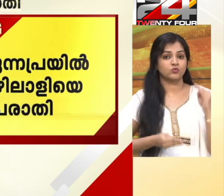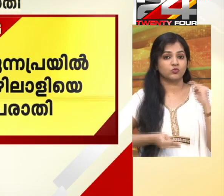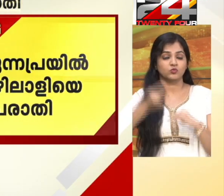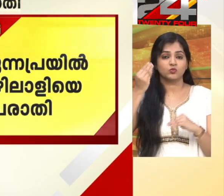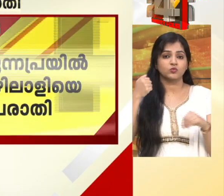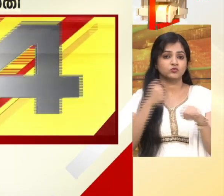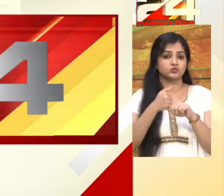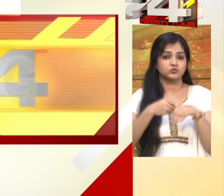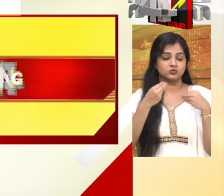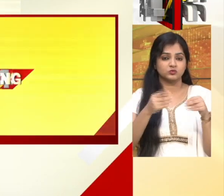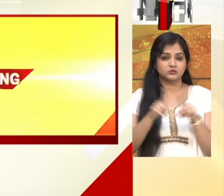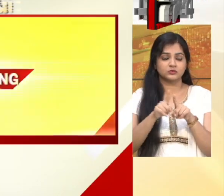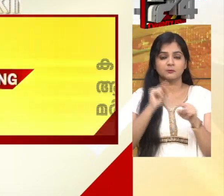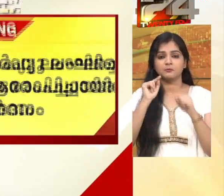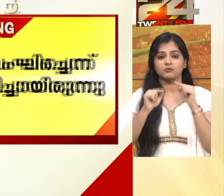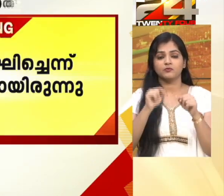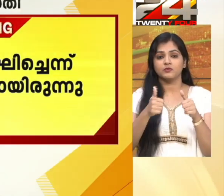എന്ന വിമർശനമാണ് അമലിൻ്റെ